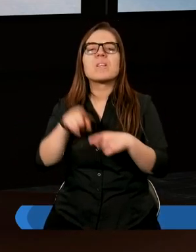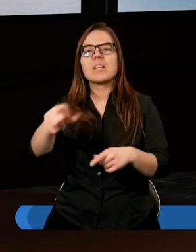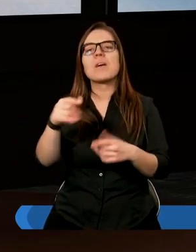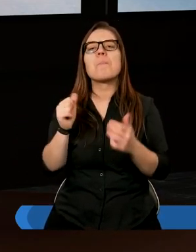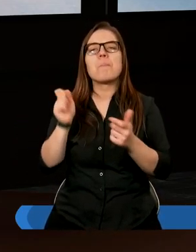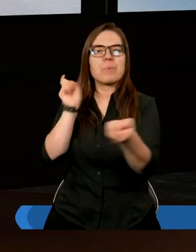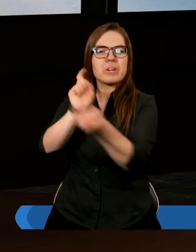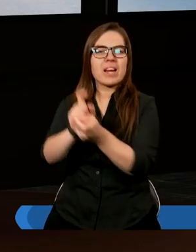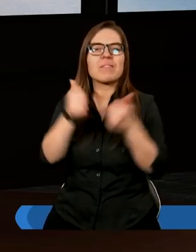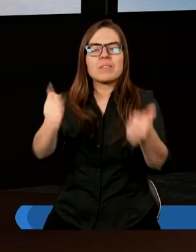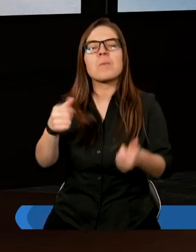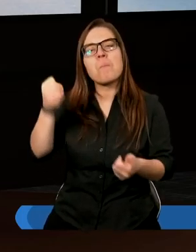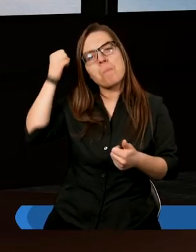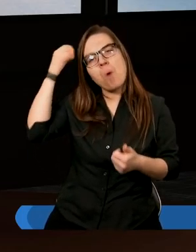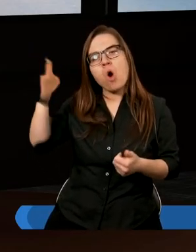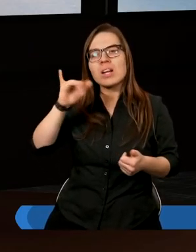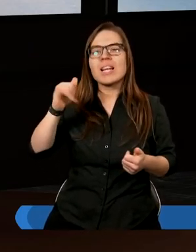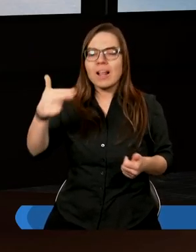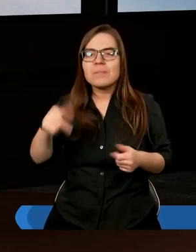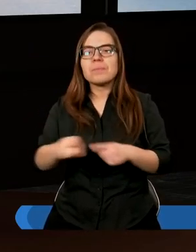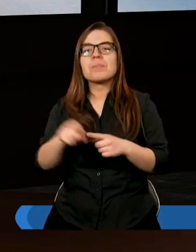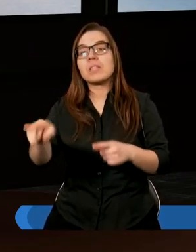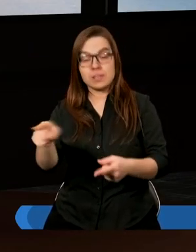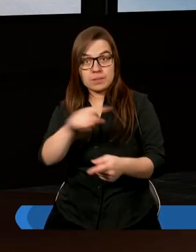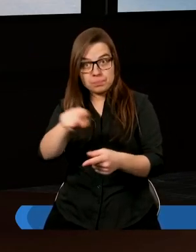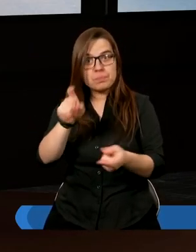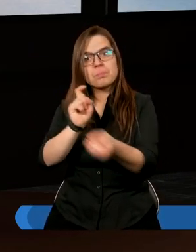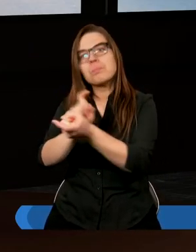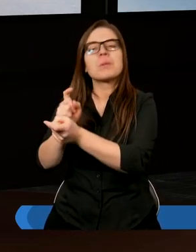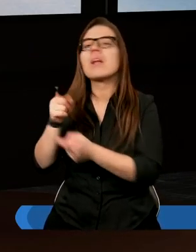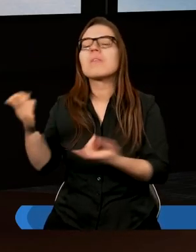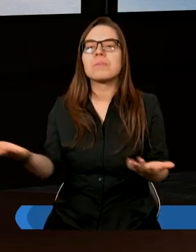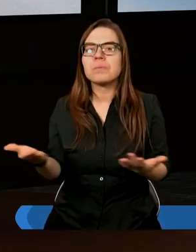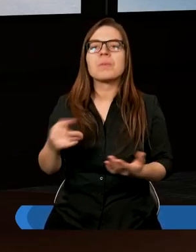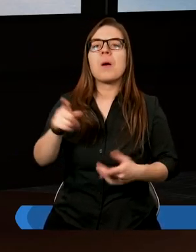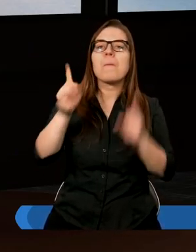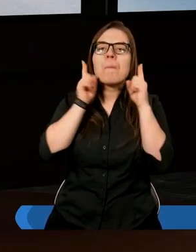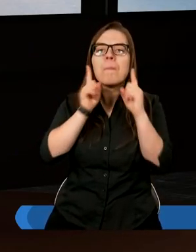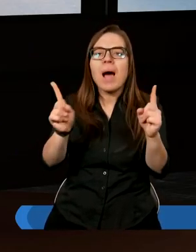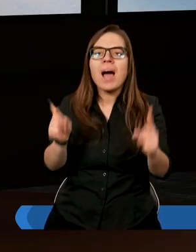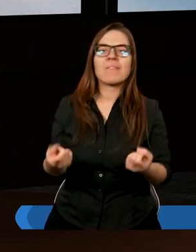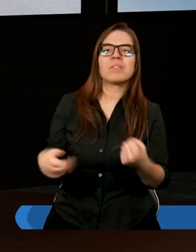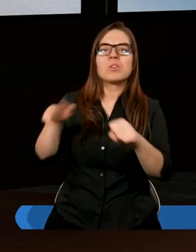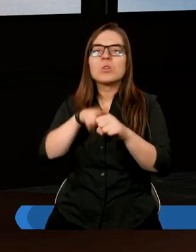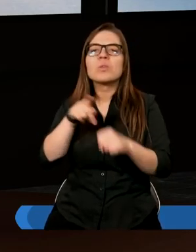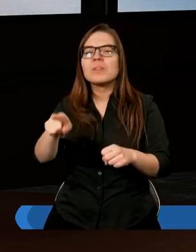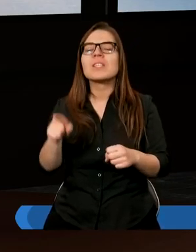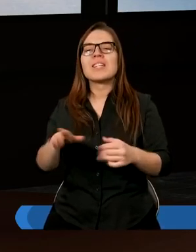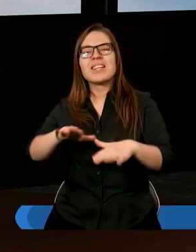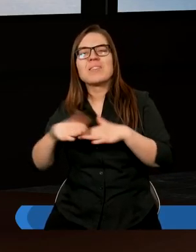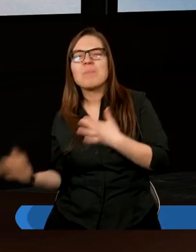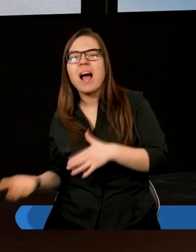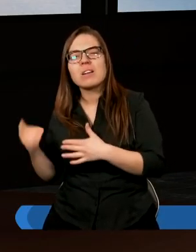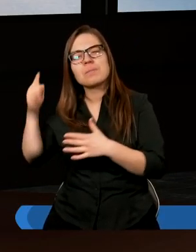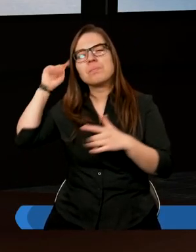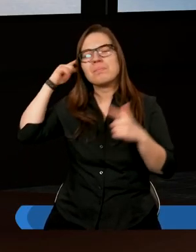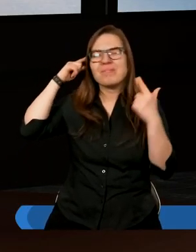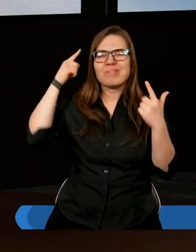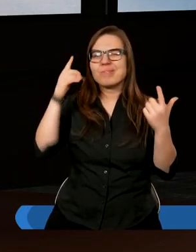przeciwstawili się Mojżeszowi, tak samo ci przeciwstawiają się prawdzie, ludzie spaczonego umysłu,